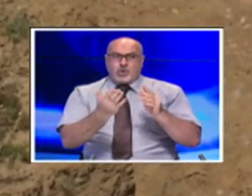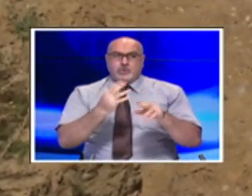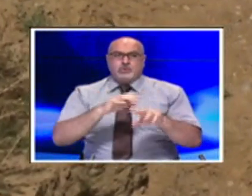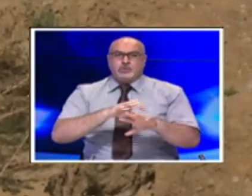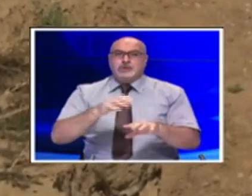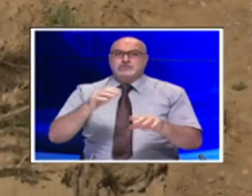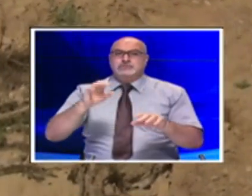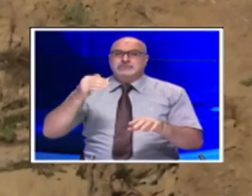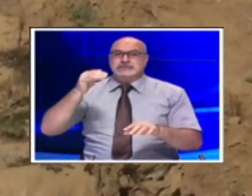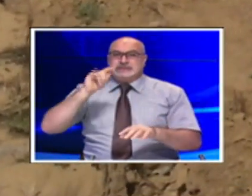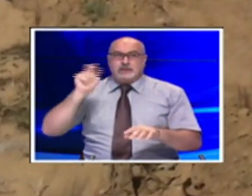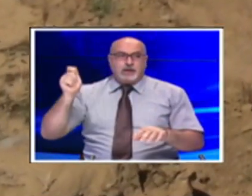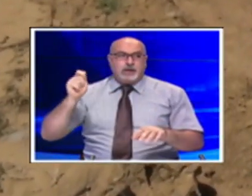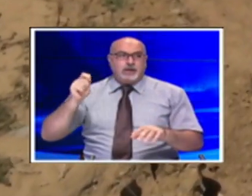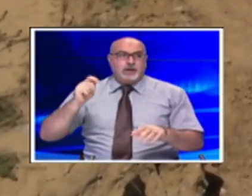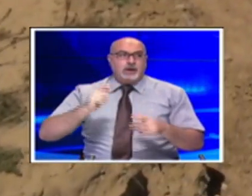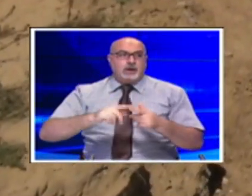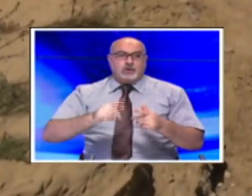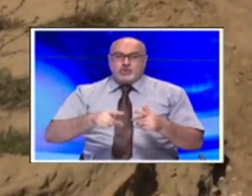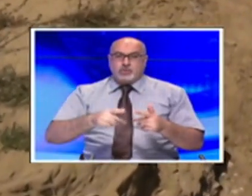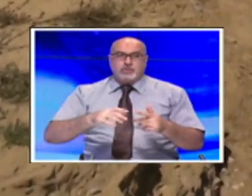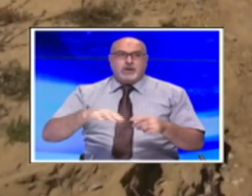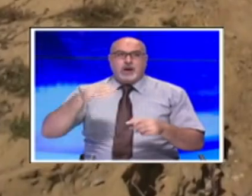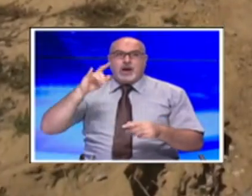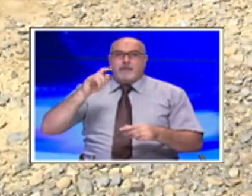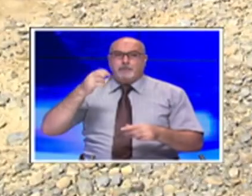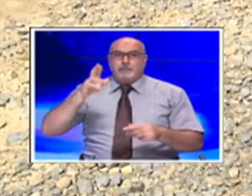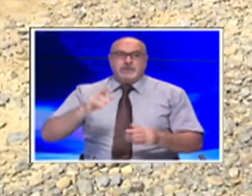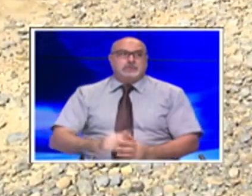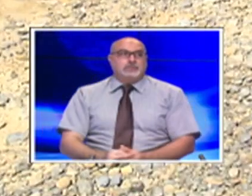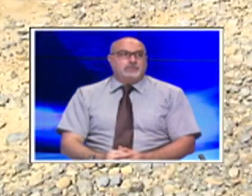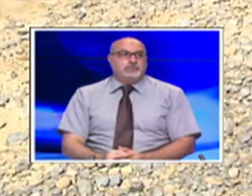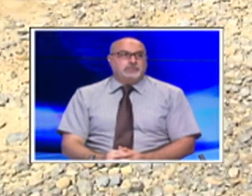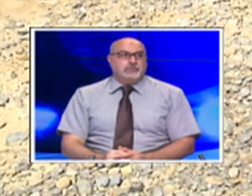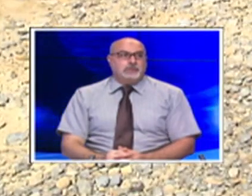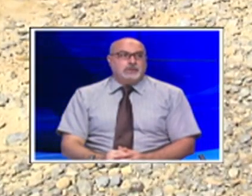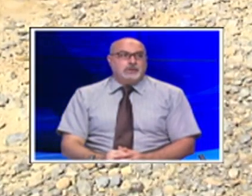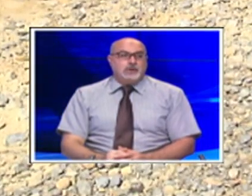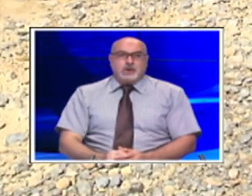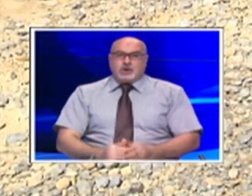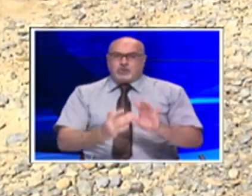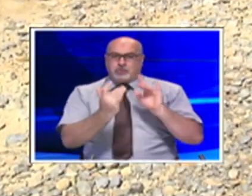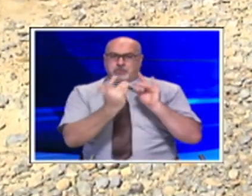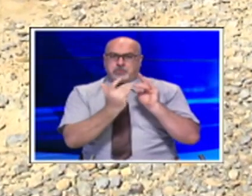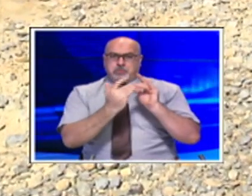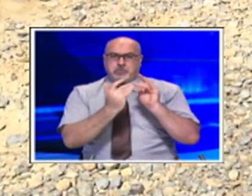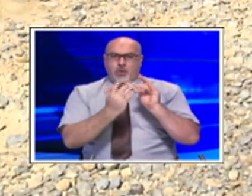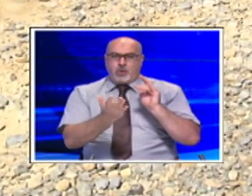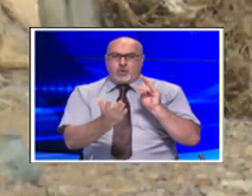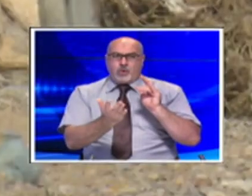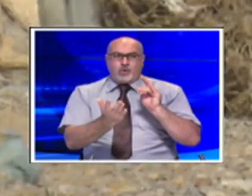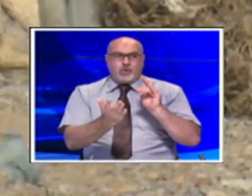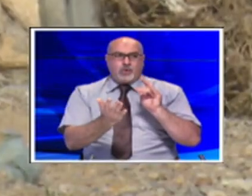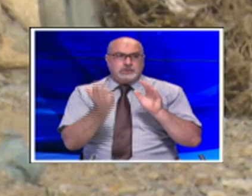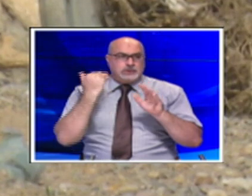بولاية المسيلة فقد تغير حاله. هذه المرة الثانية هو يترقى هذا الجسر، المرة